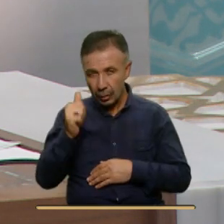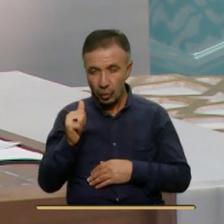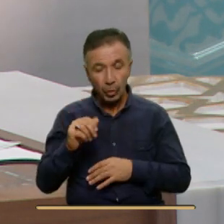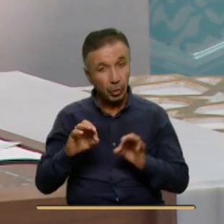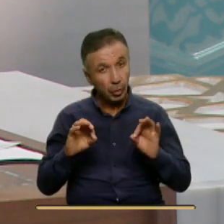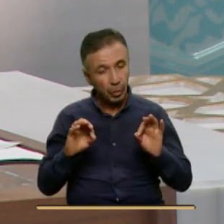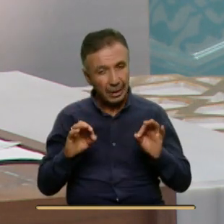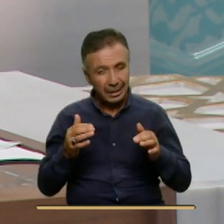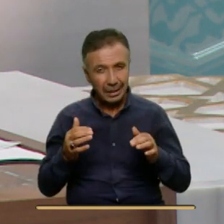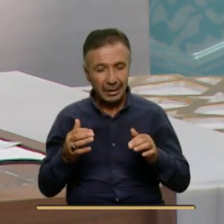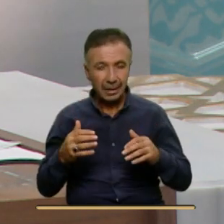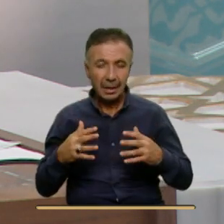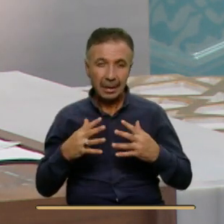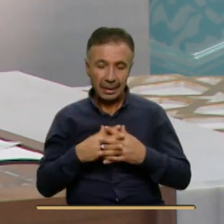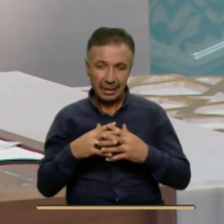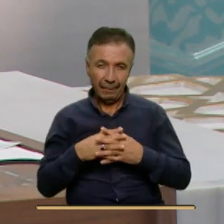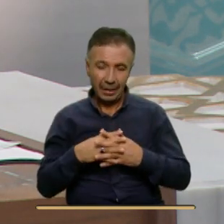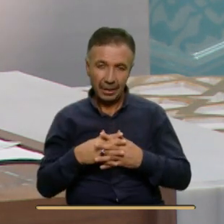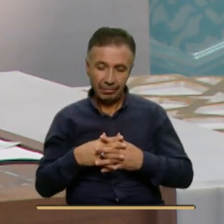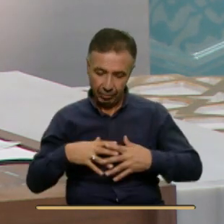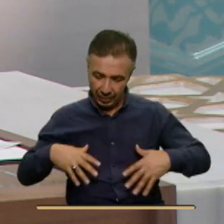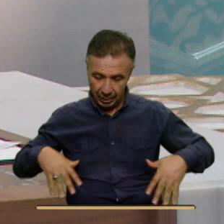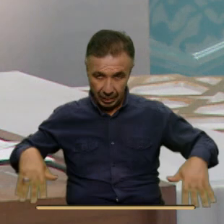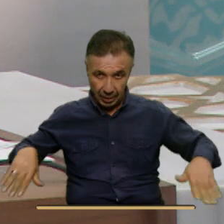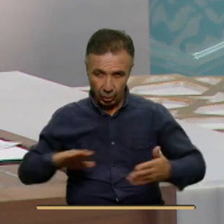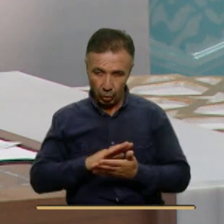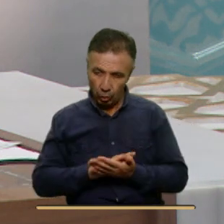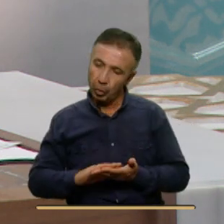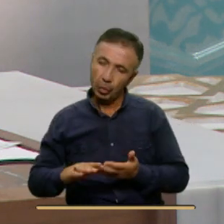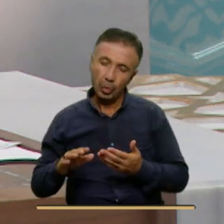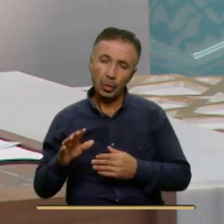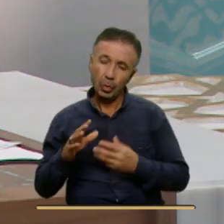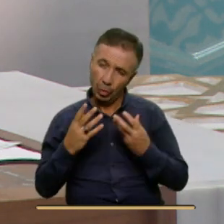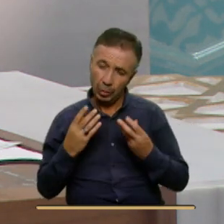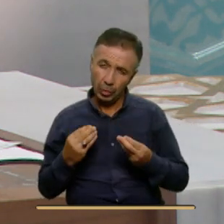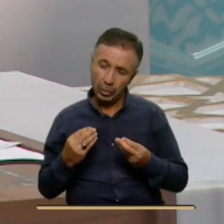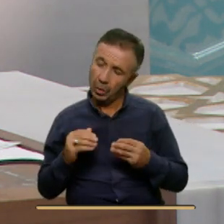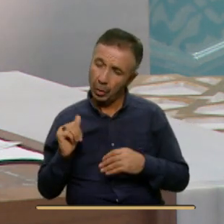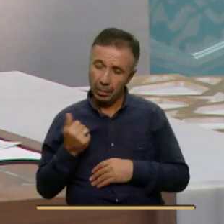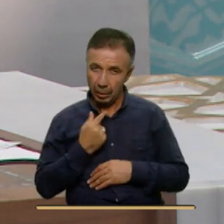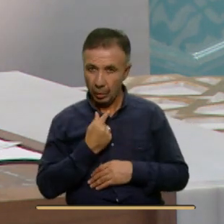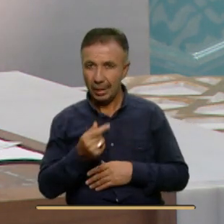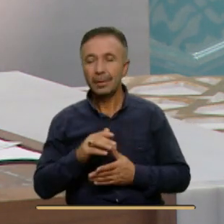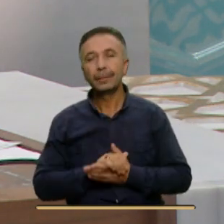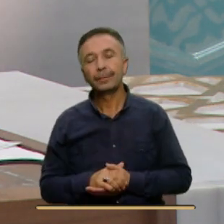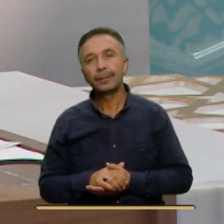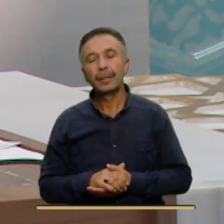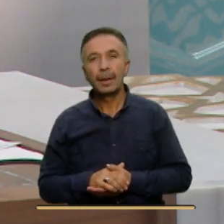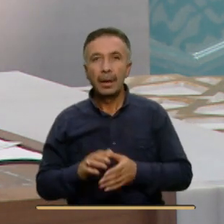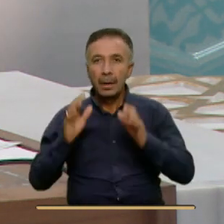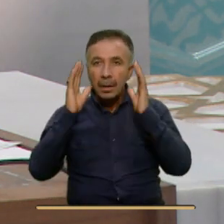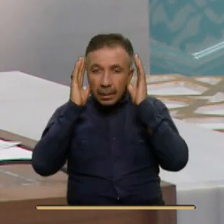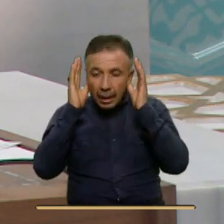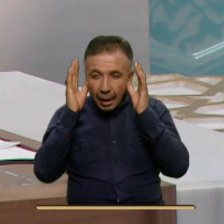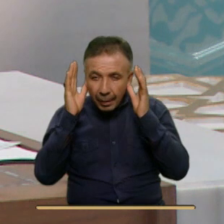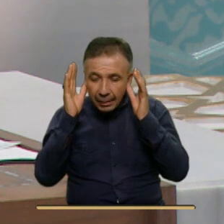ki safları sık ve düzgün tutuyorsak, önemli bir uyarıdır kıymetli müminler. Namazın,